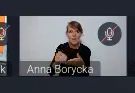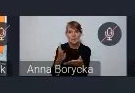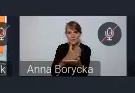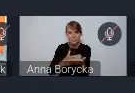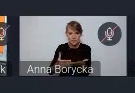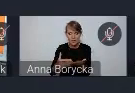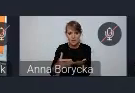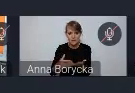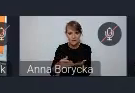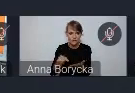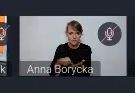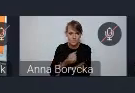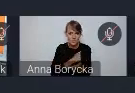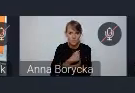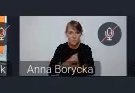kapitałowej.